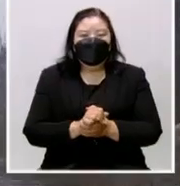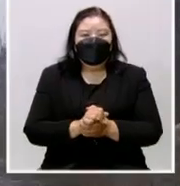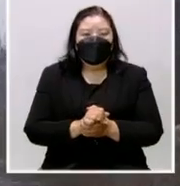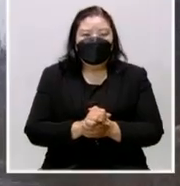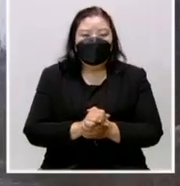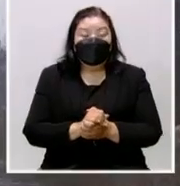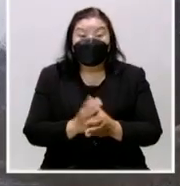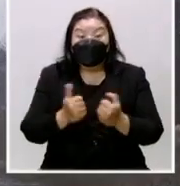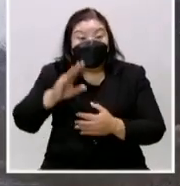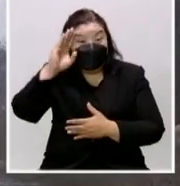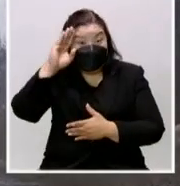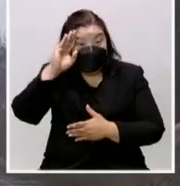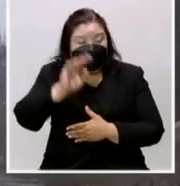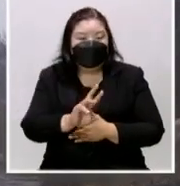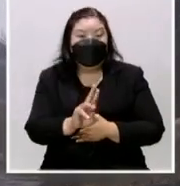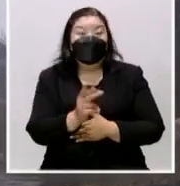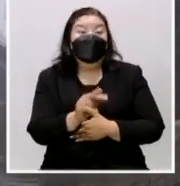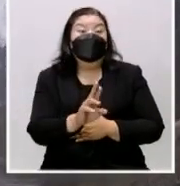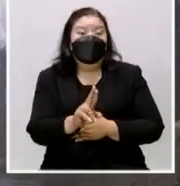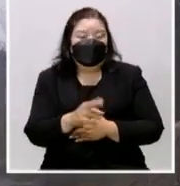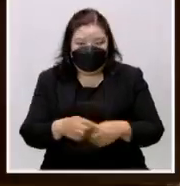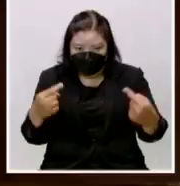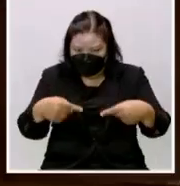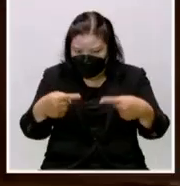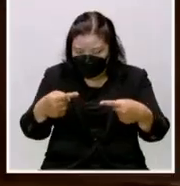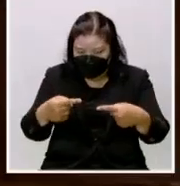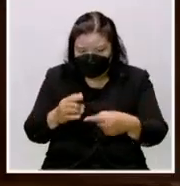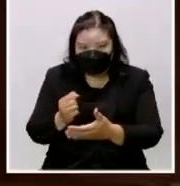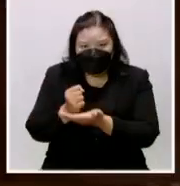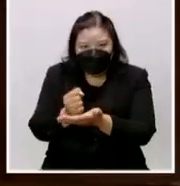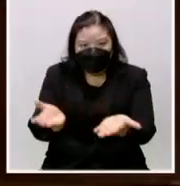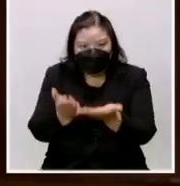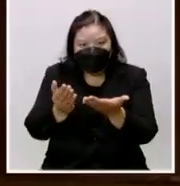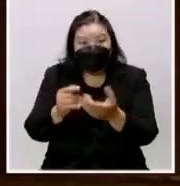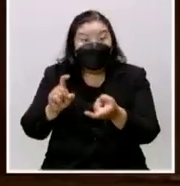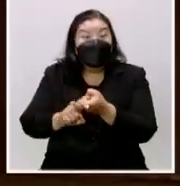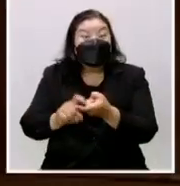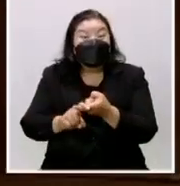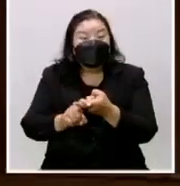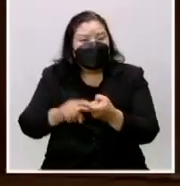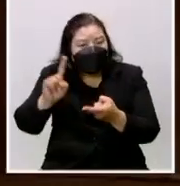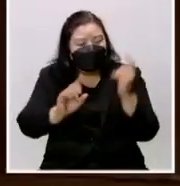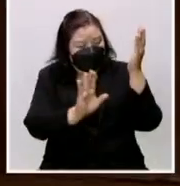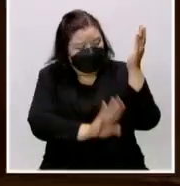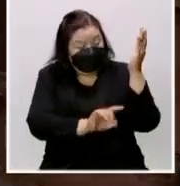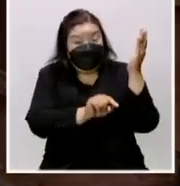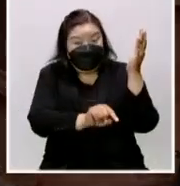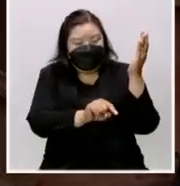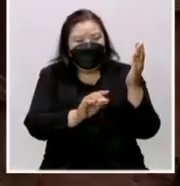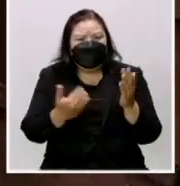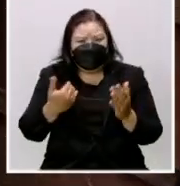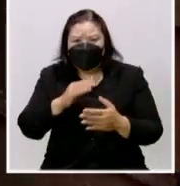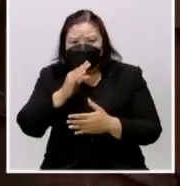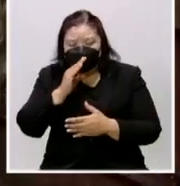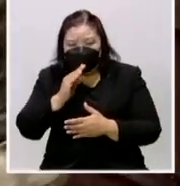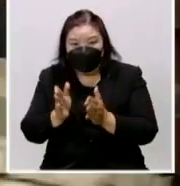ยูเครนที่กำลังรบอยู่ในแนวหน้าต่อสู้กับกลุ่มกบฏที่สนับสนุนรัสเซียทางตะวันออกของประเทศก็กล่าวนะคะว่ามีเพียงการเข้าเป็นสมาชิกของนา